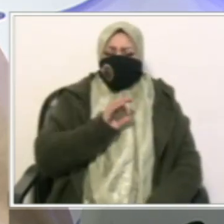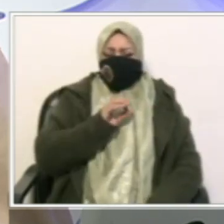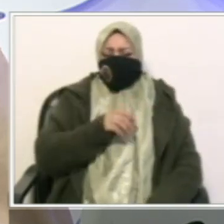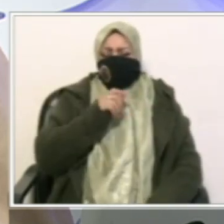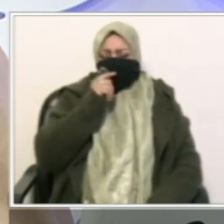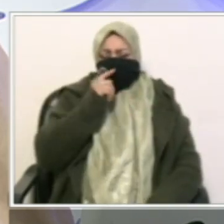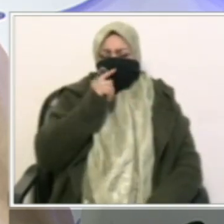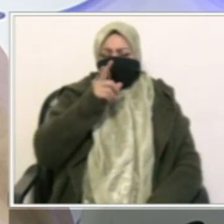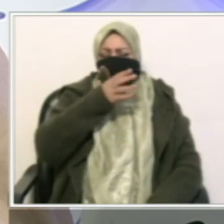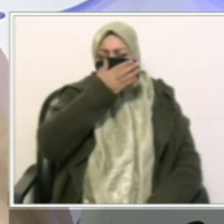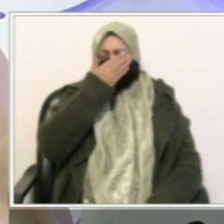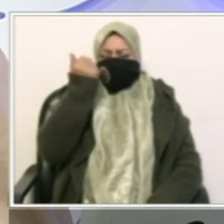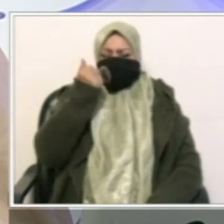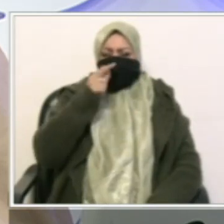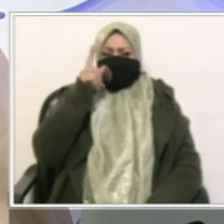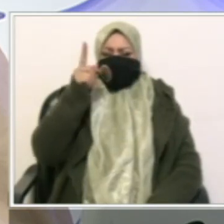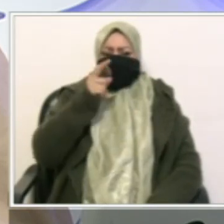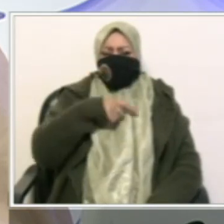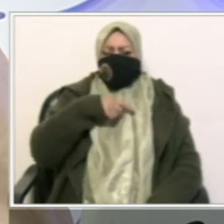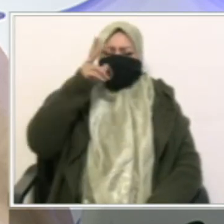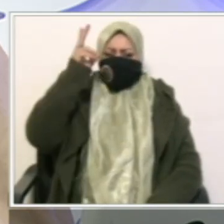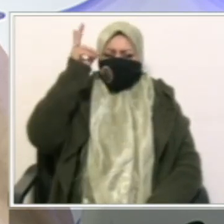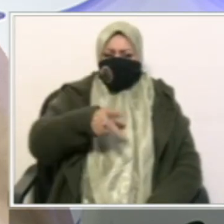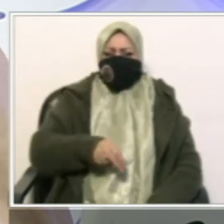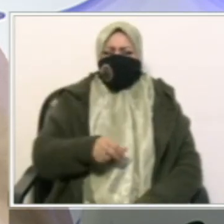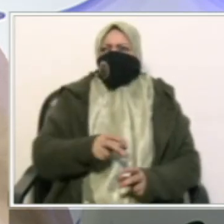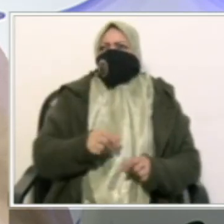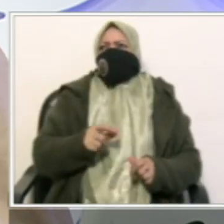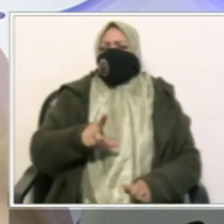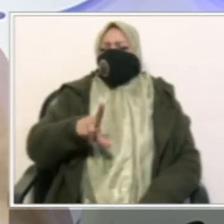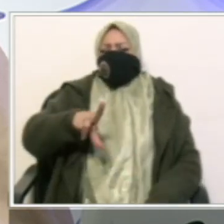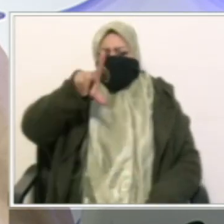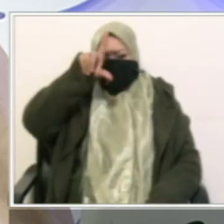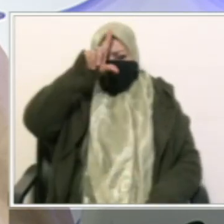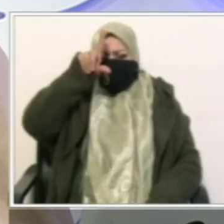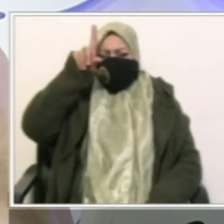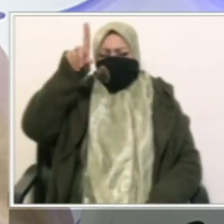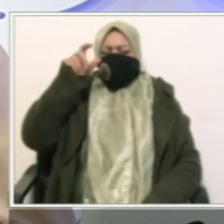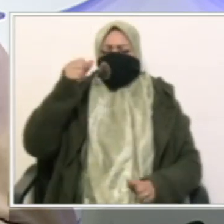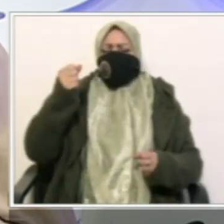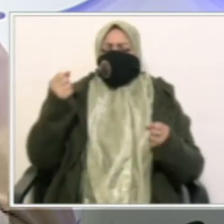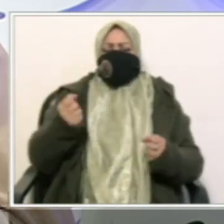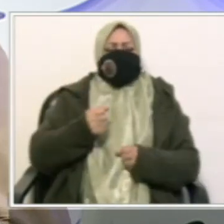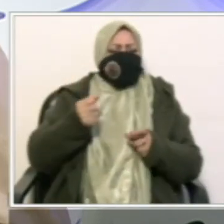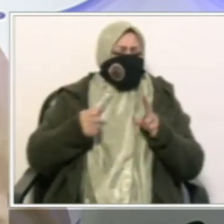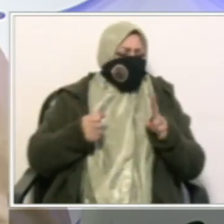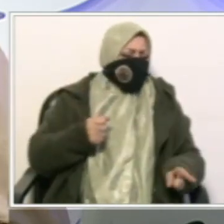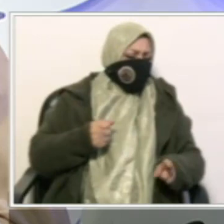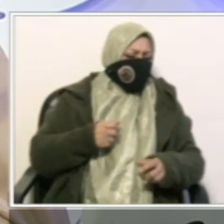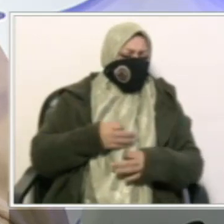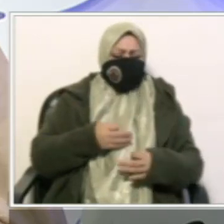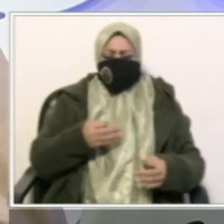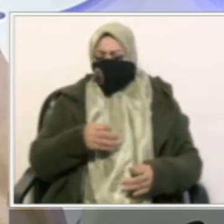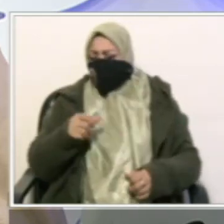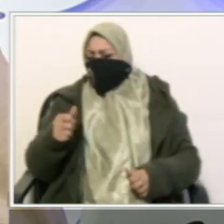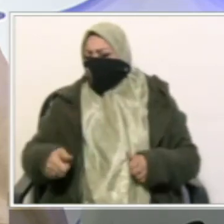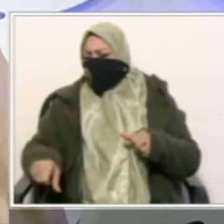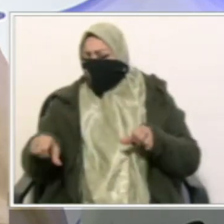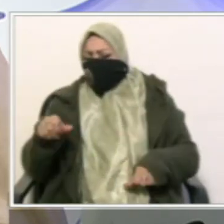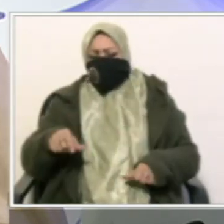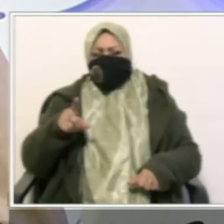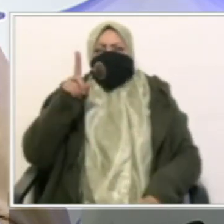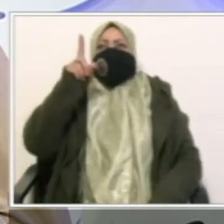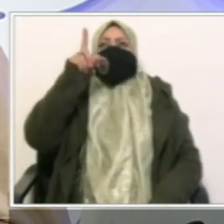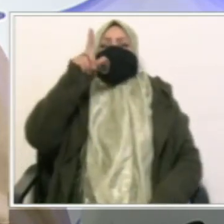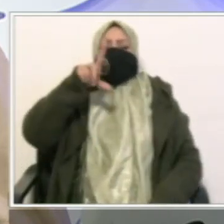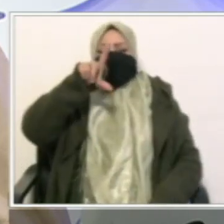السماء، يكون للشيء كن فيكون، يولي على الأمة رجل قد لا ندركه وقد لا نعرفه وقد لا